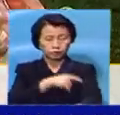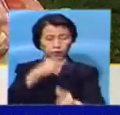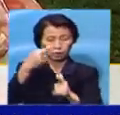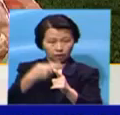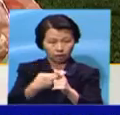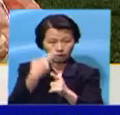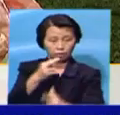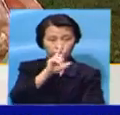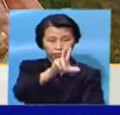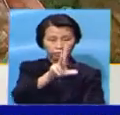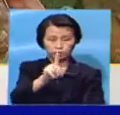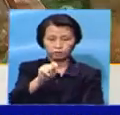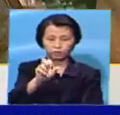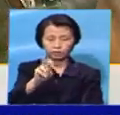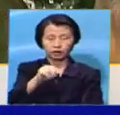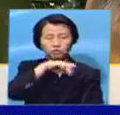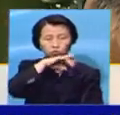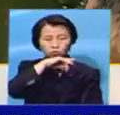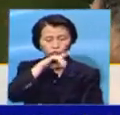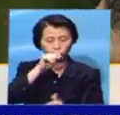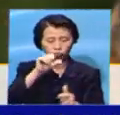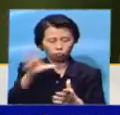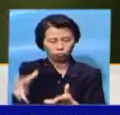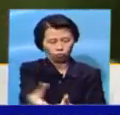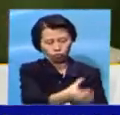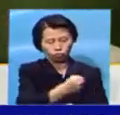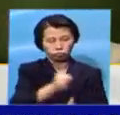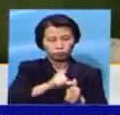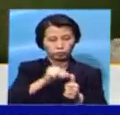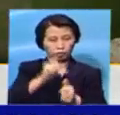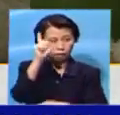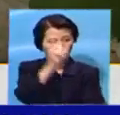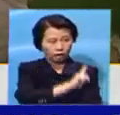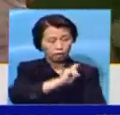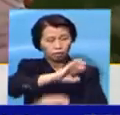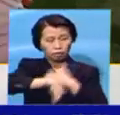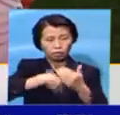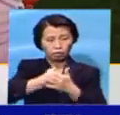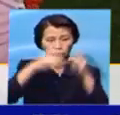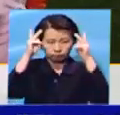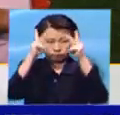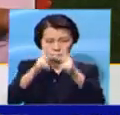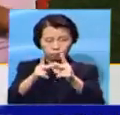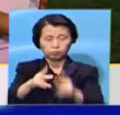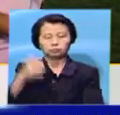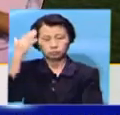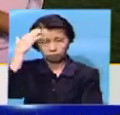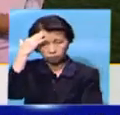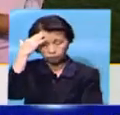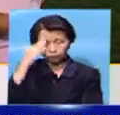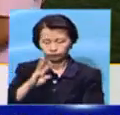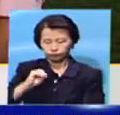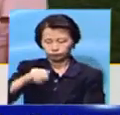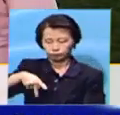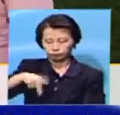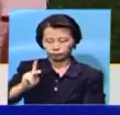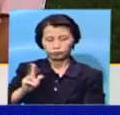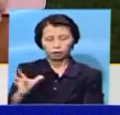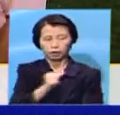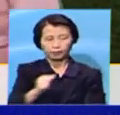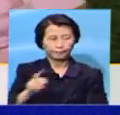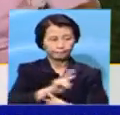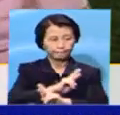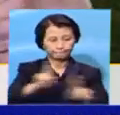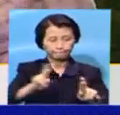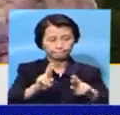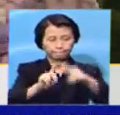tiga Tan sampah dikutip setiap hari meliputi 36 bazar Ramadan seluruh Kuantan menyedari perkara itu MPK mengambil inisiatif